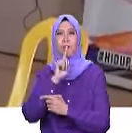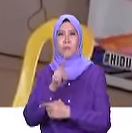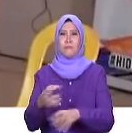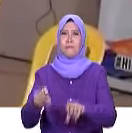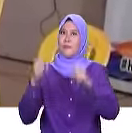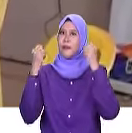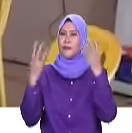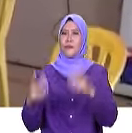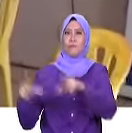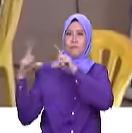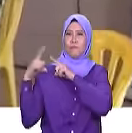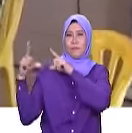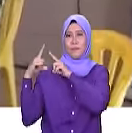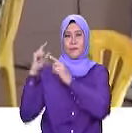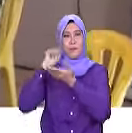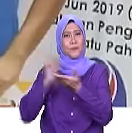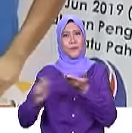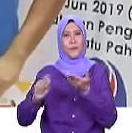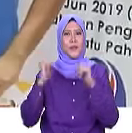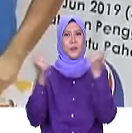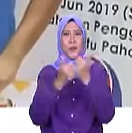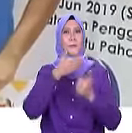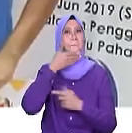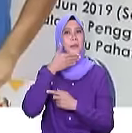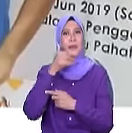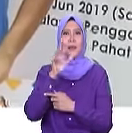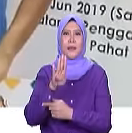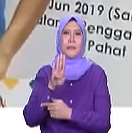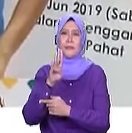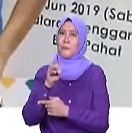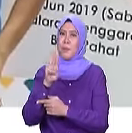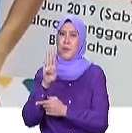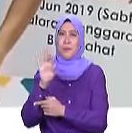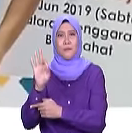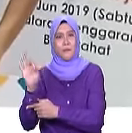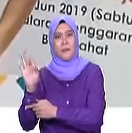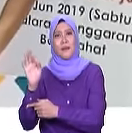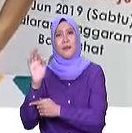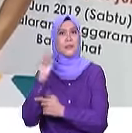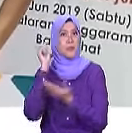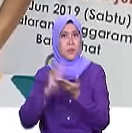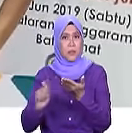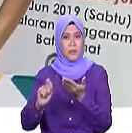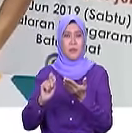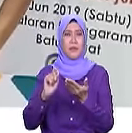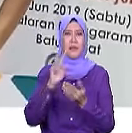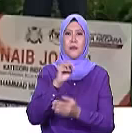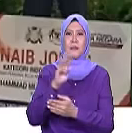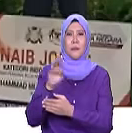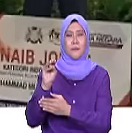pelbagai jawatan seperti Setiausaha Persatuan Belia MBFF Aitawar II, Setiausaha Majlis Belia